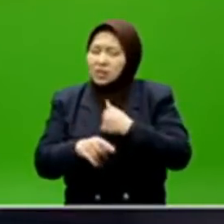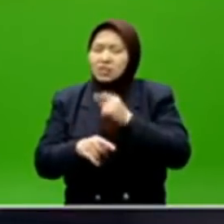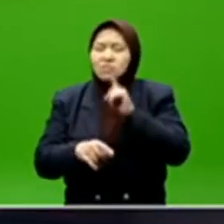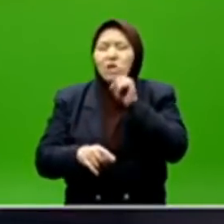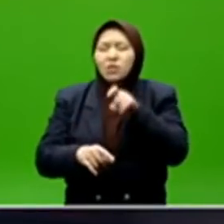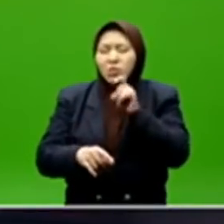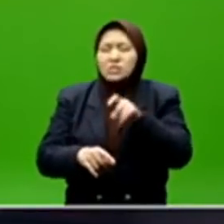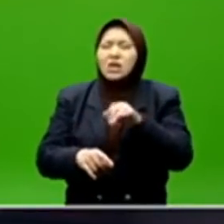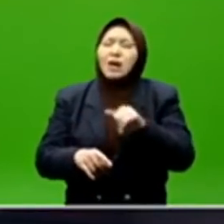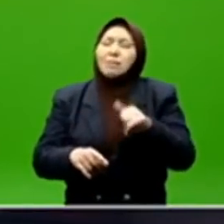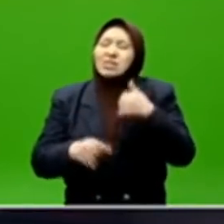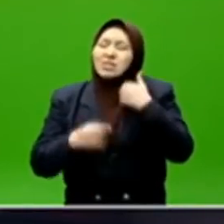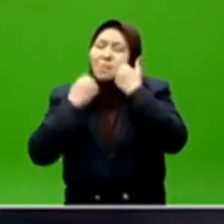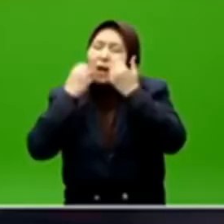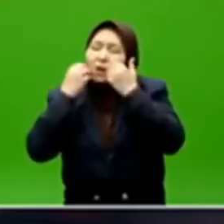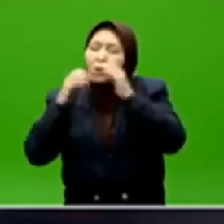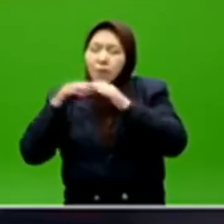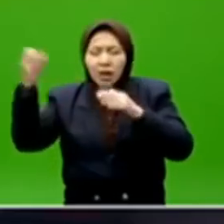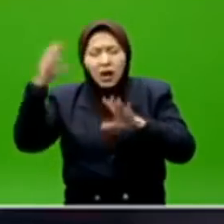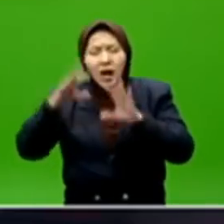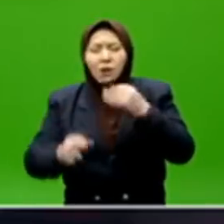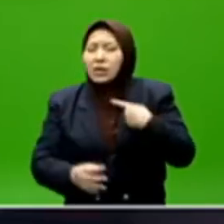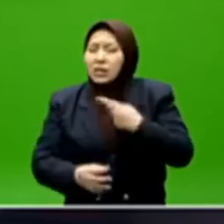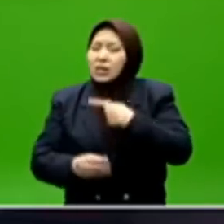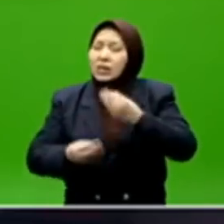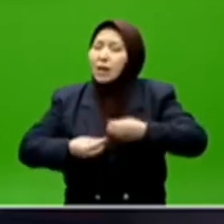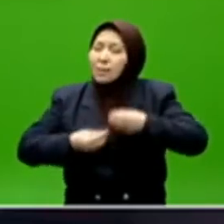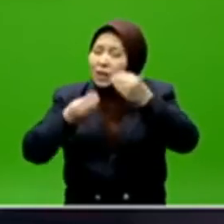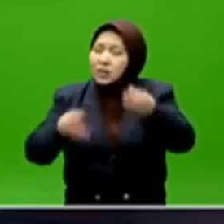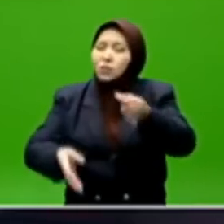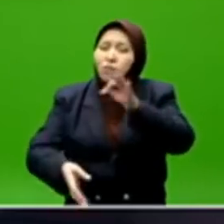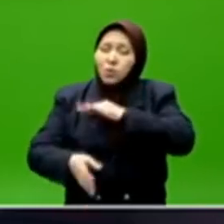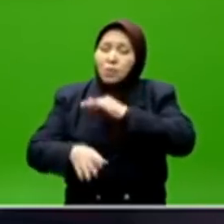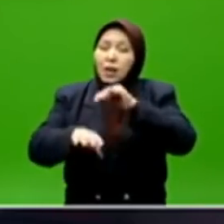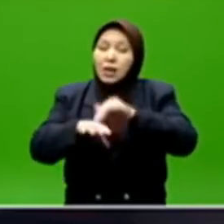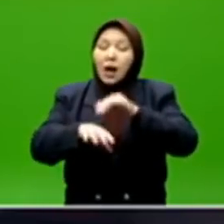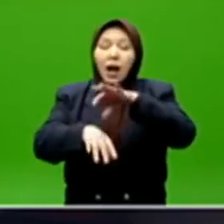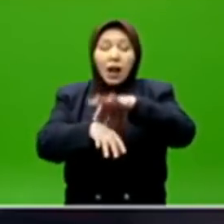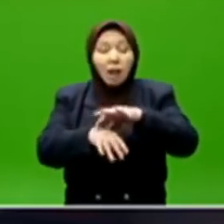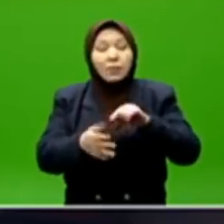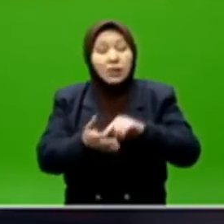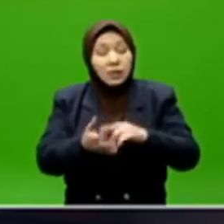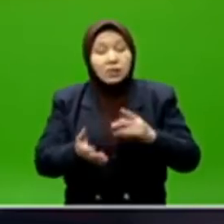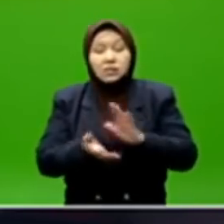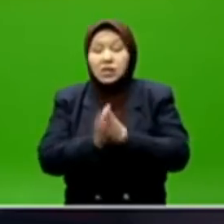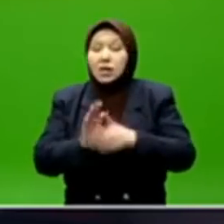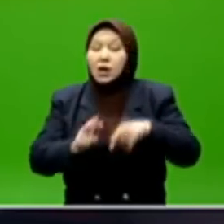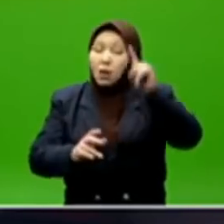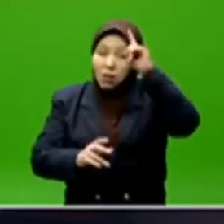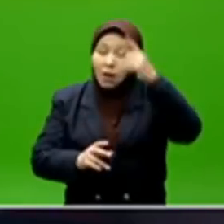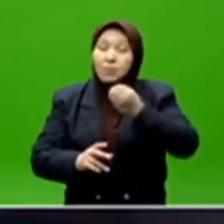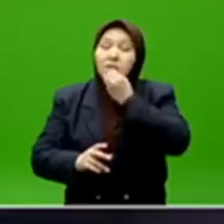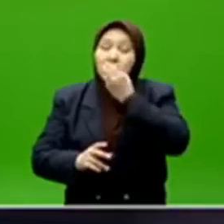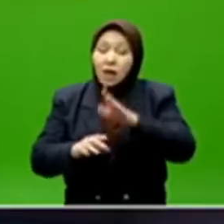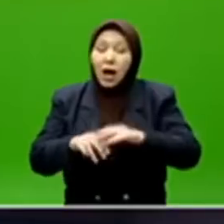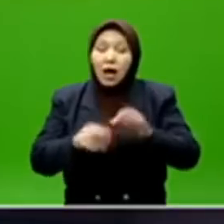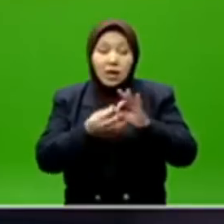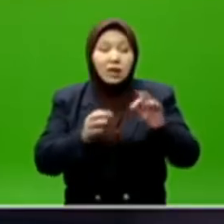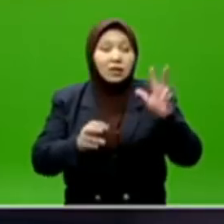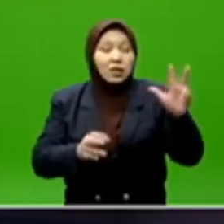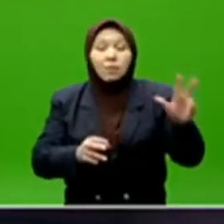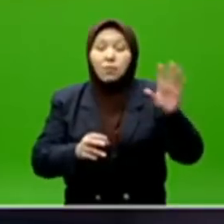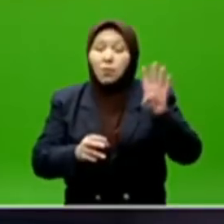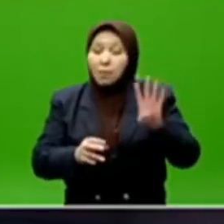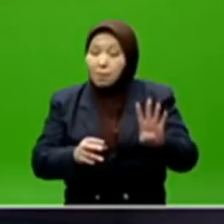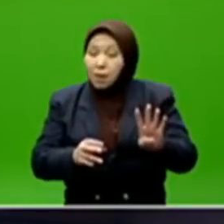kalau kita tidak memberi manfaat yang besar kepada alam ini. Maka Allah menyatakan pada ayat ke-34, wa